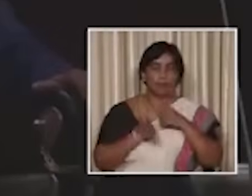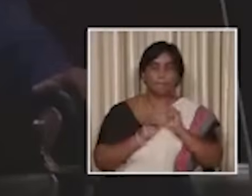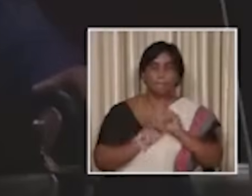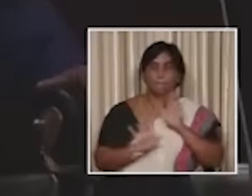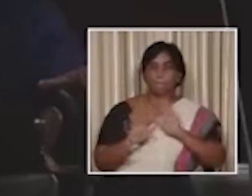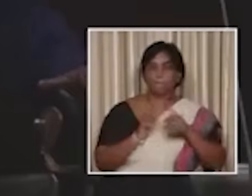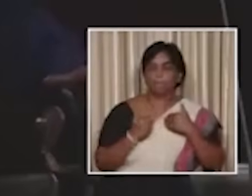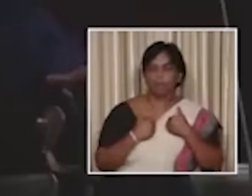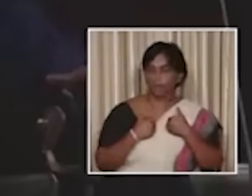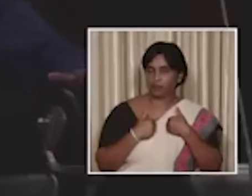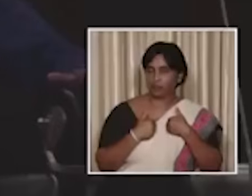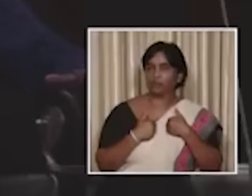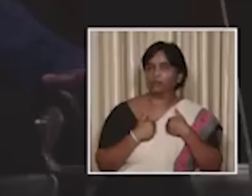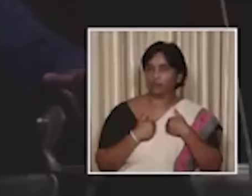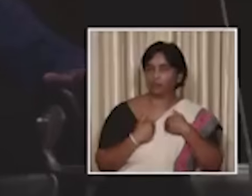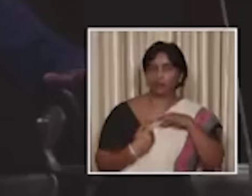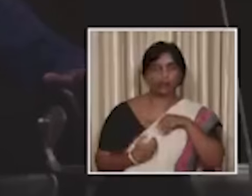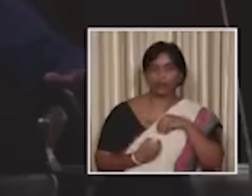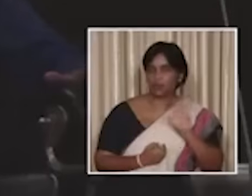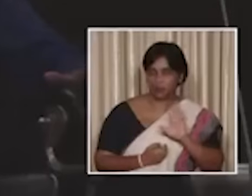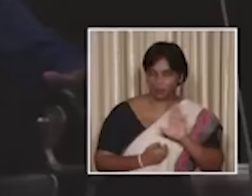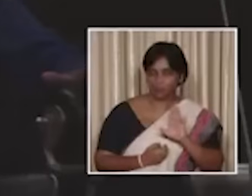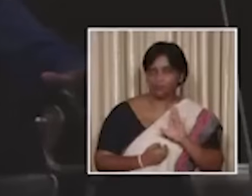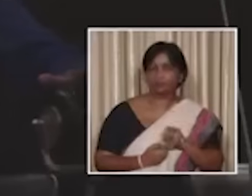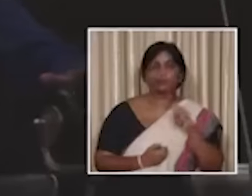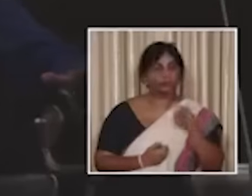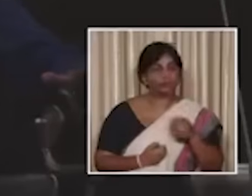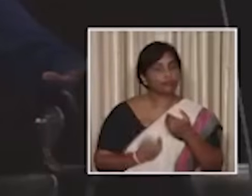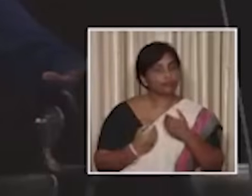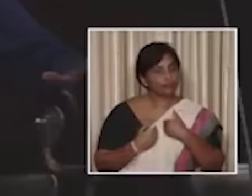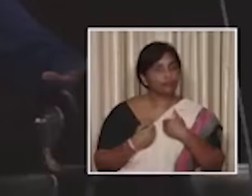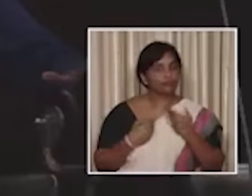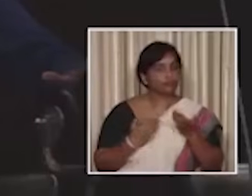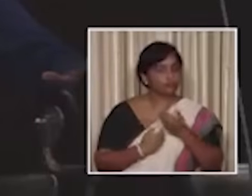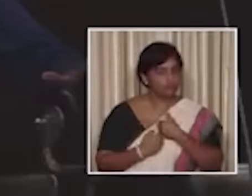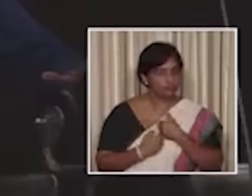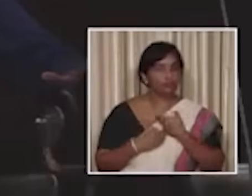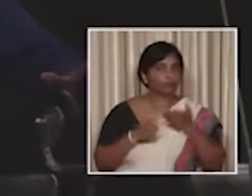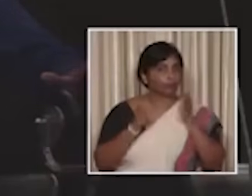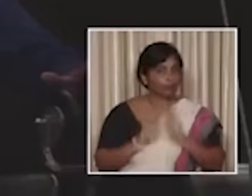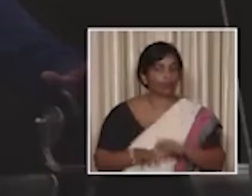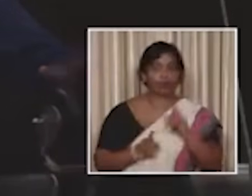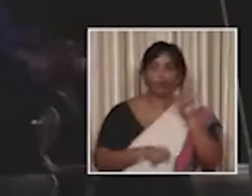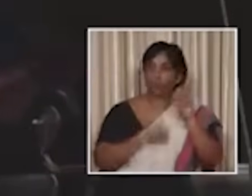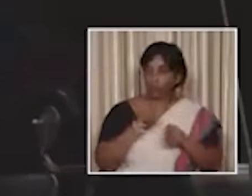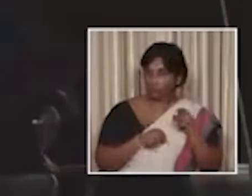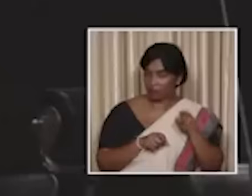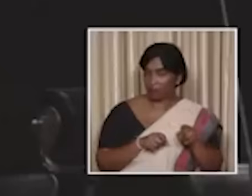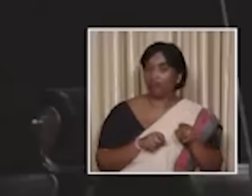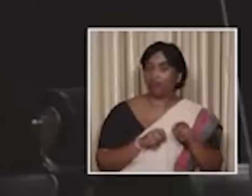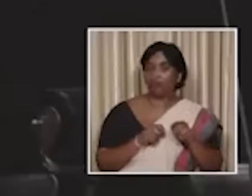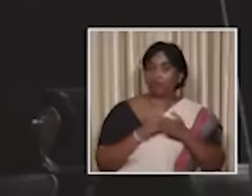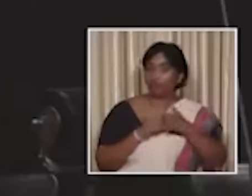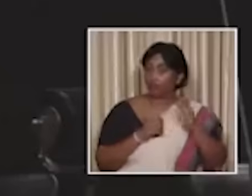மஹிந்த ராஜபக்ஷ உள்ளிட்டவர்கள் ராஜினாமா செய்ய வேண்டும் என எம் ஏ சுமந்திரன் தெரிவித்துள்ளார். பொதுமக்களின் நம்பிக்கையை இழந்து